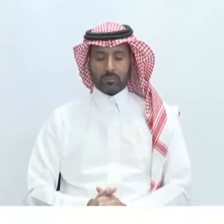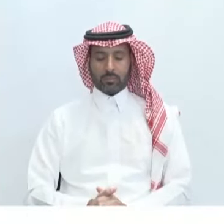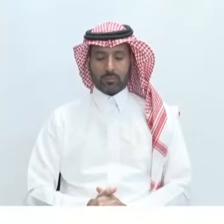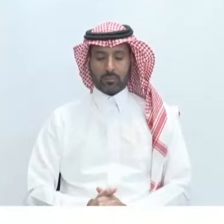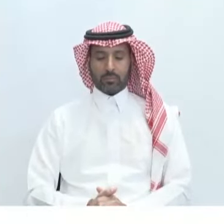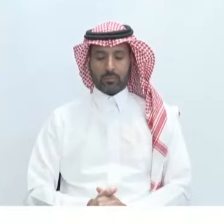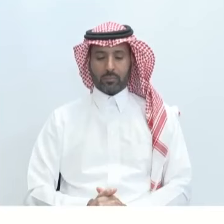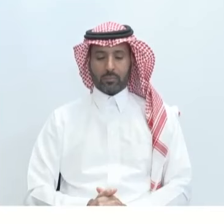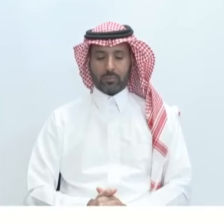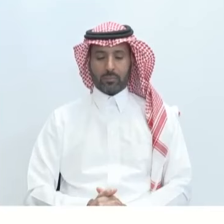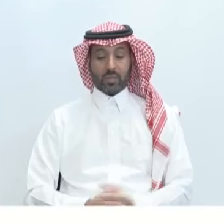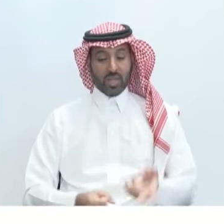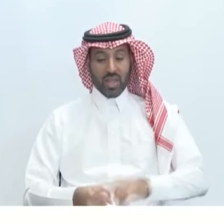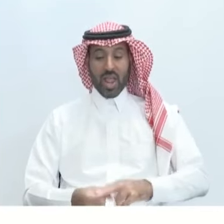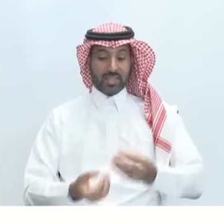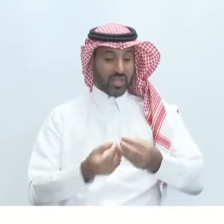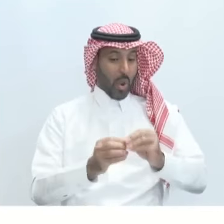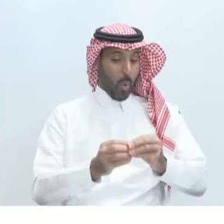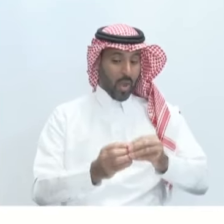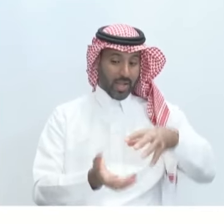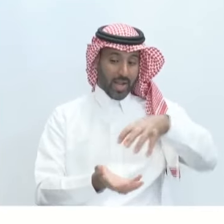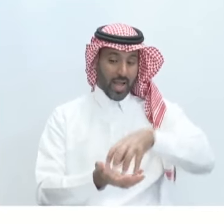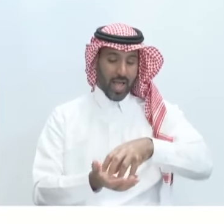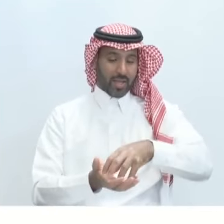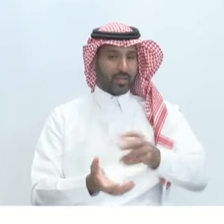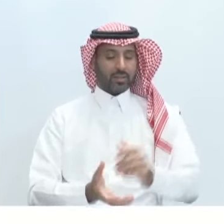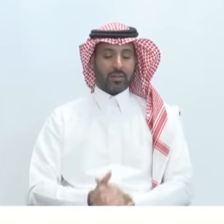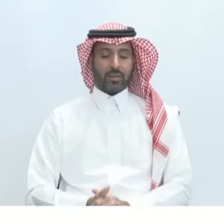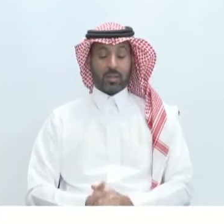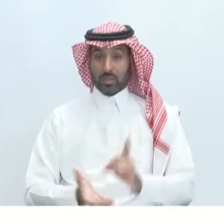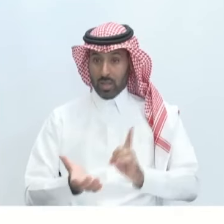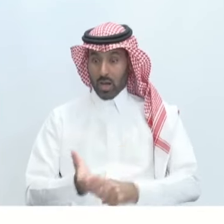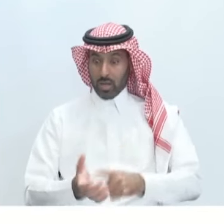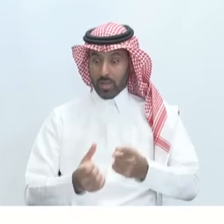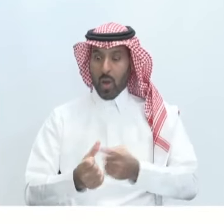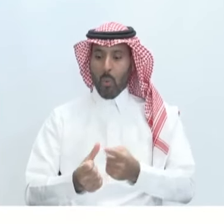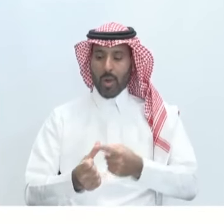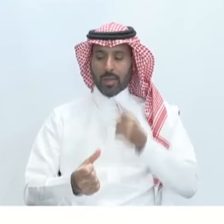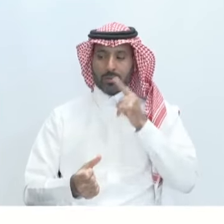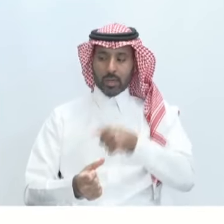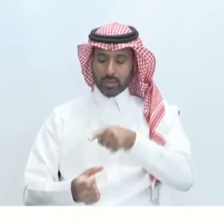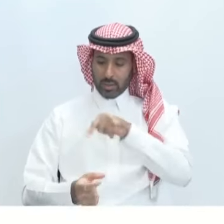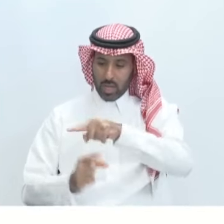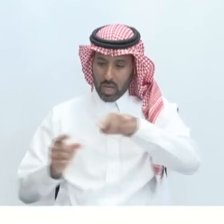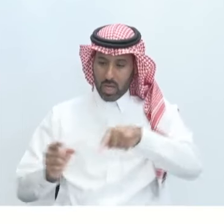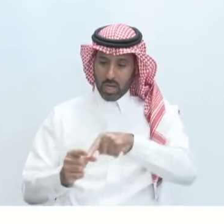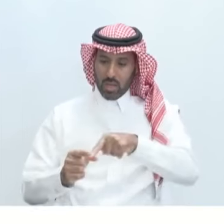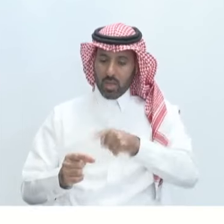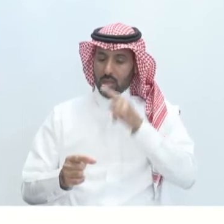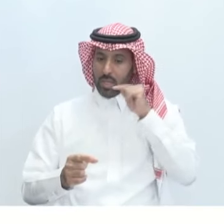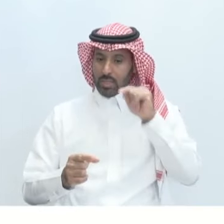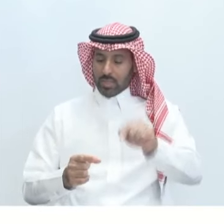العائق لاعاده تلوين العائق تاكد اولا من تحديدك للعاق ثم من